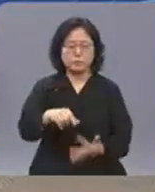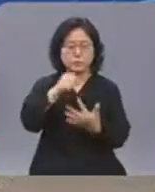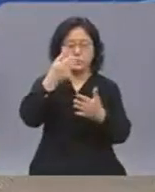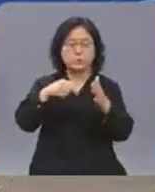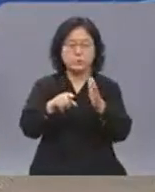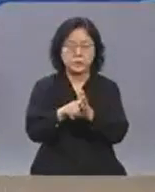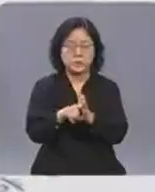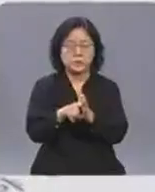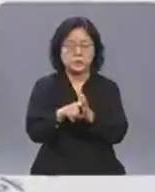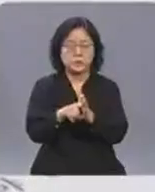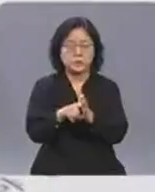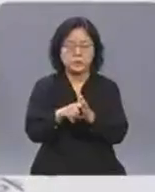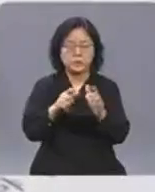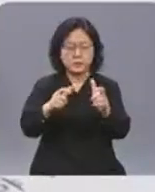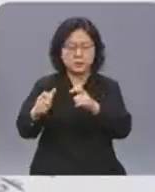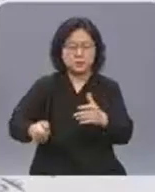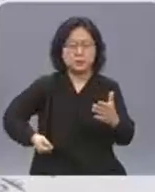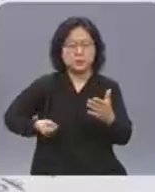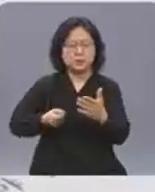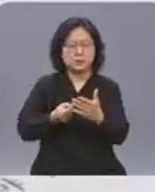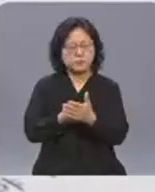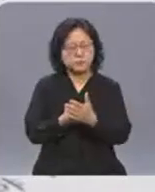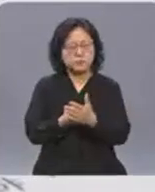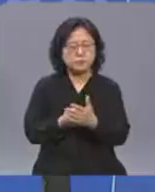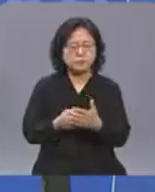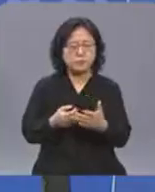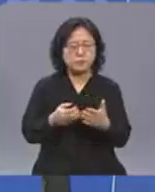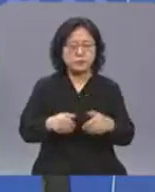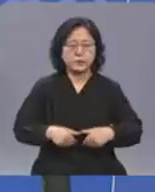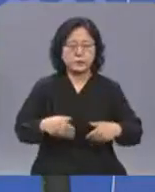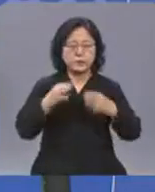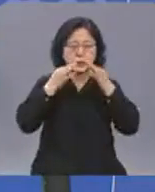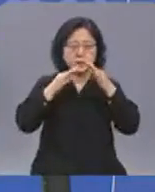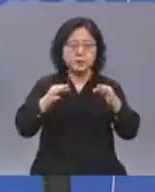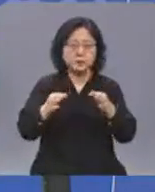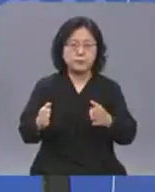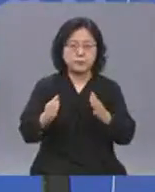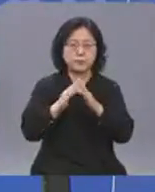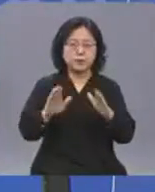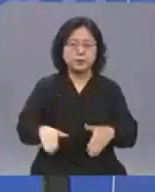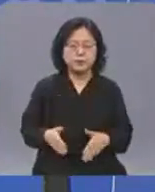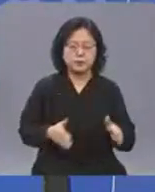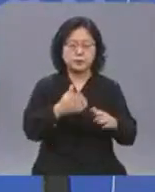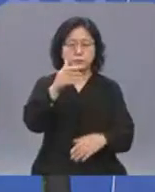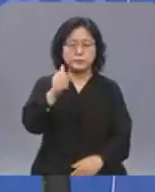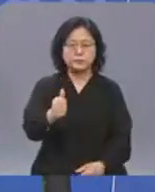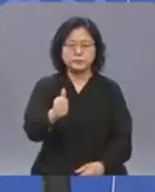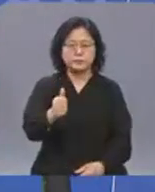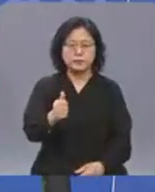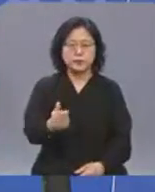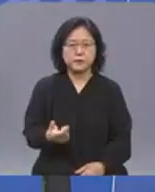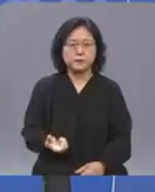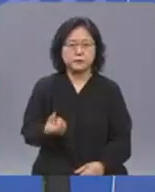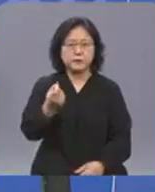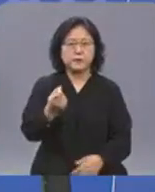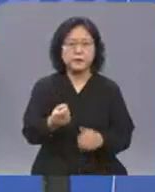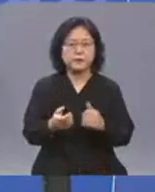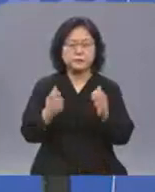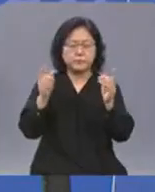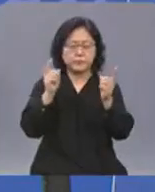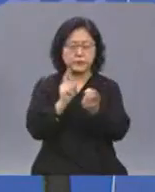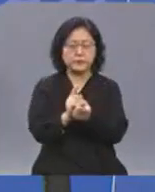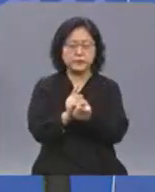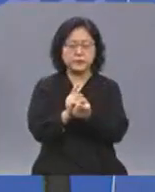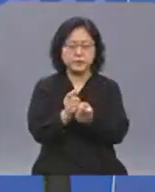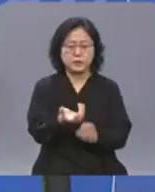위해 지역의 결단이 필요하다고 강조했습니다 김영록 전남지사님과 빠른 시일 내에 만나